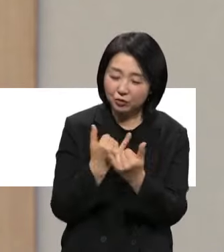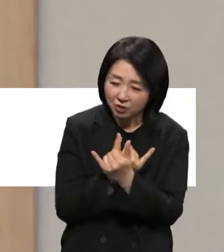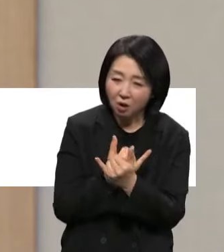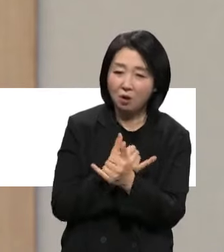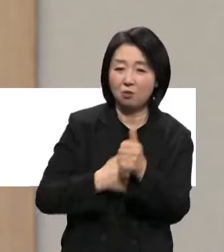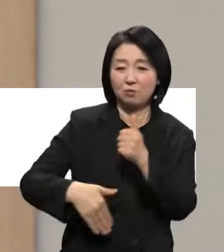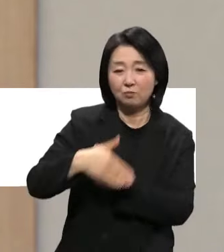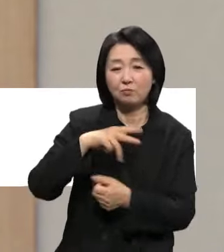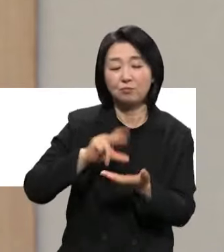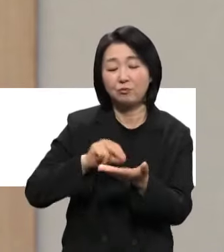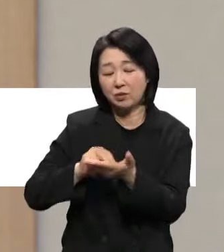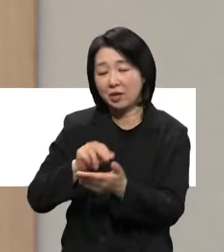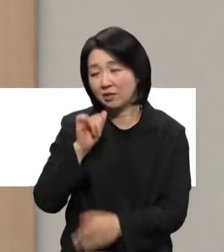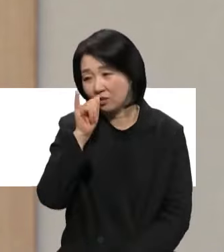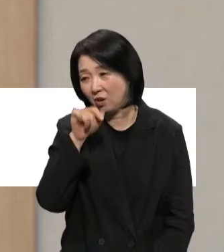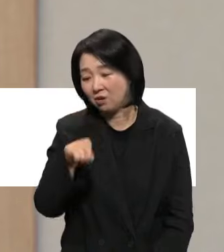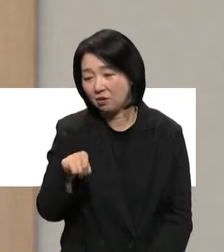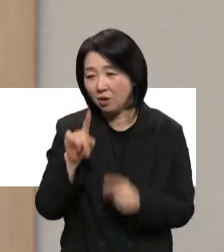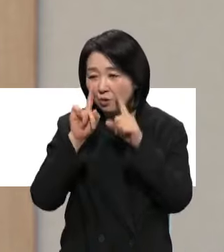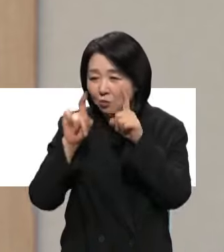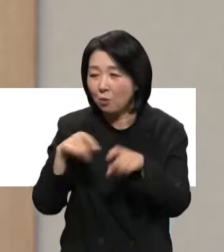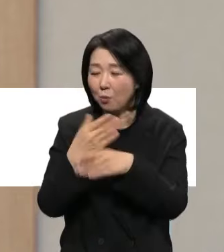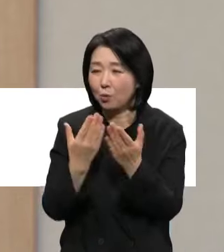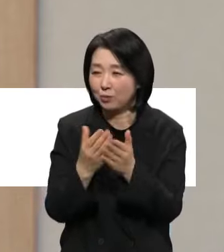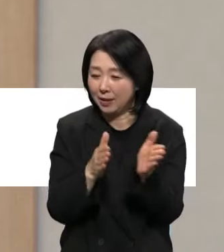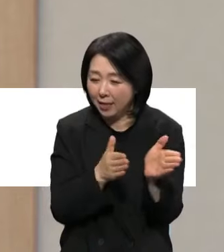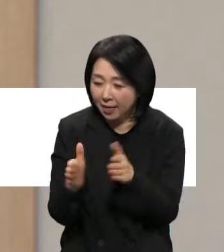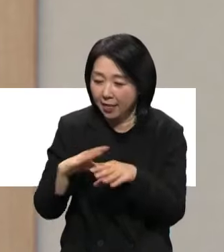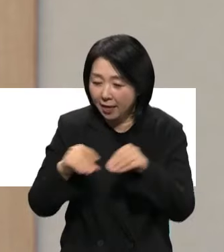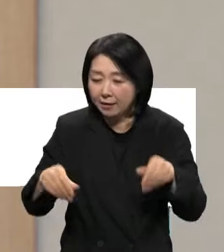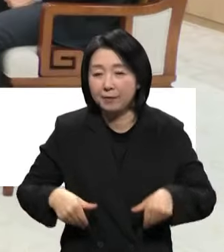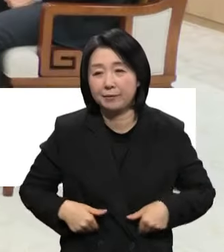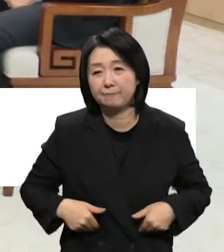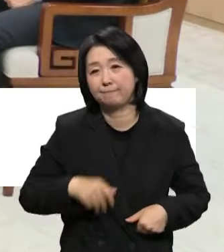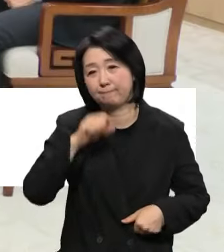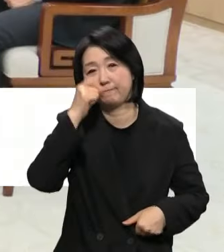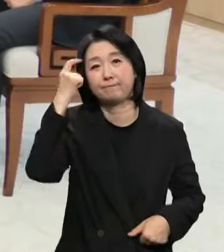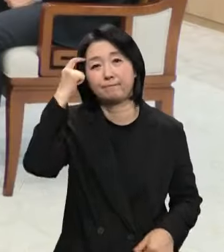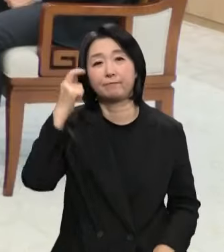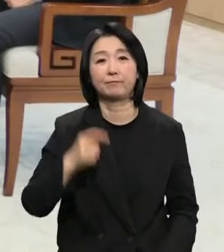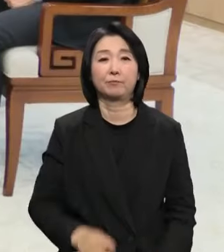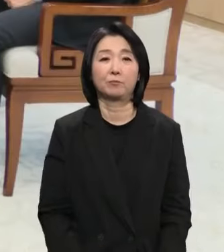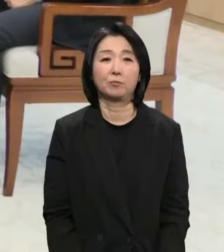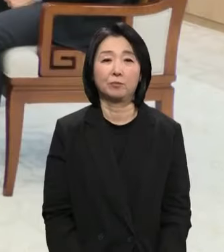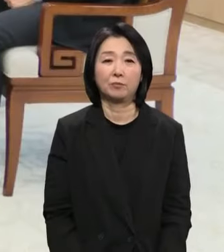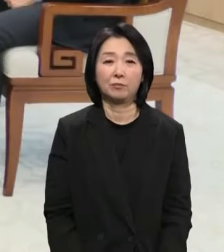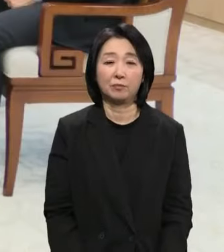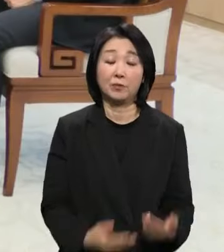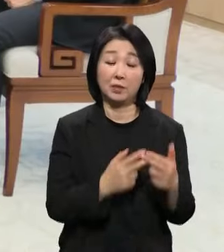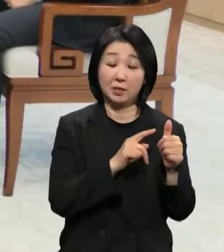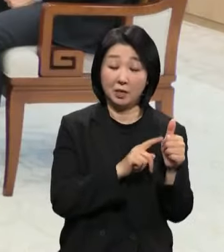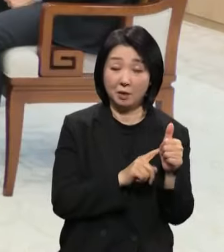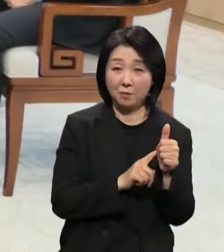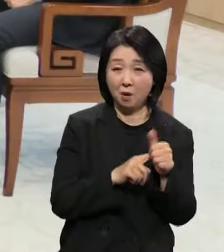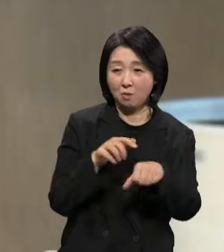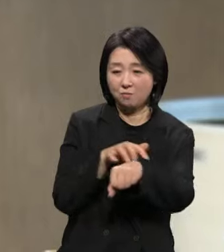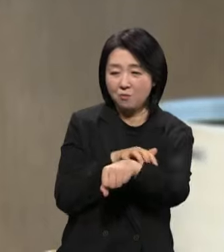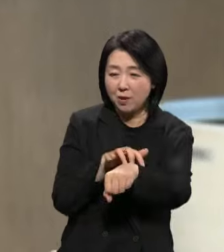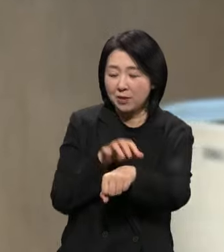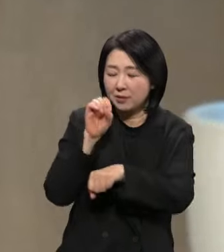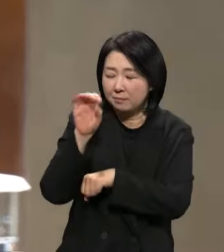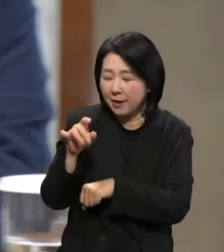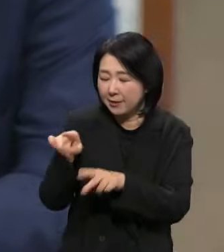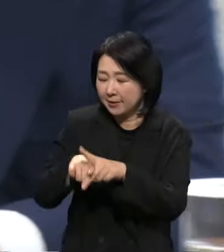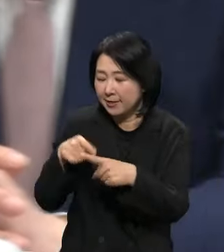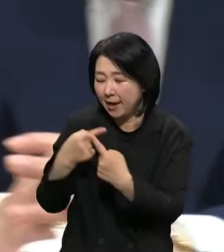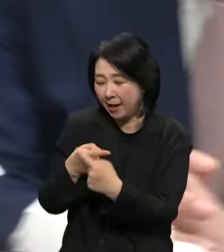여러 의혹들도 정리하고 넘어가시면 좋겠다는 생각입니다. 이 대표는 불편할 수 있는 발언이라며